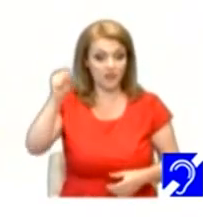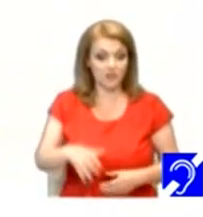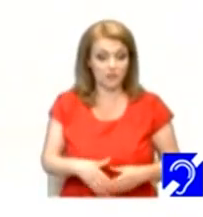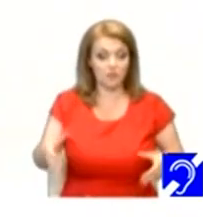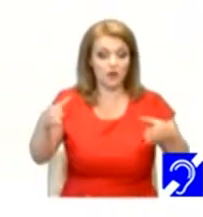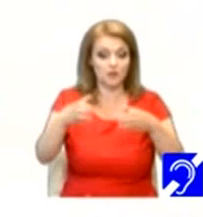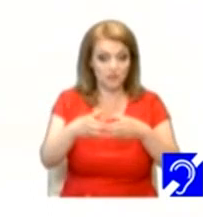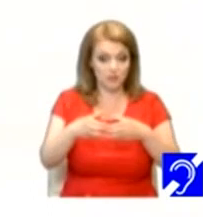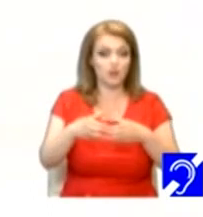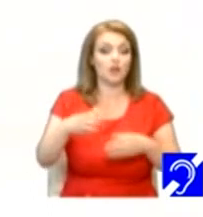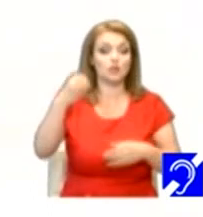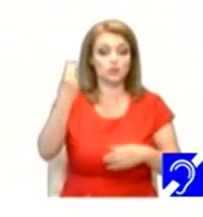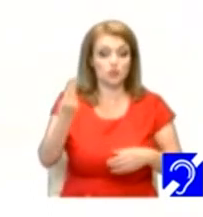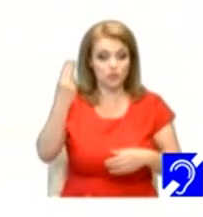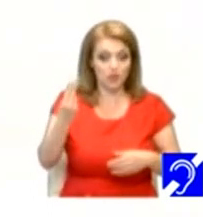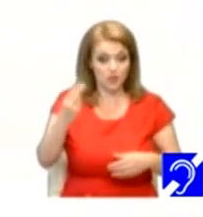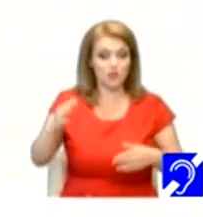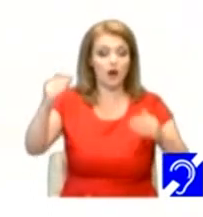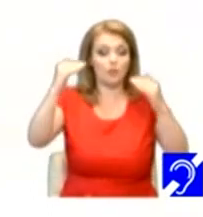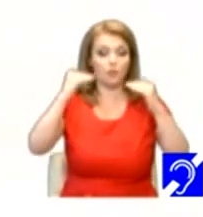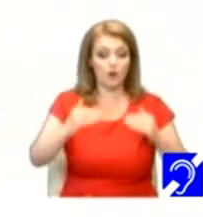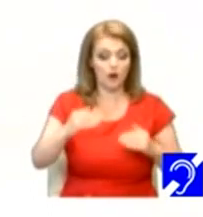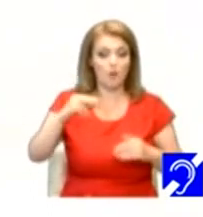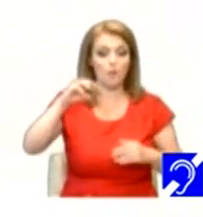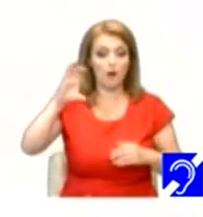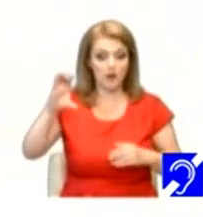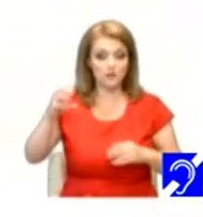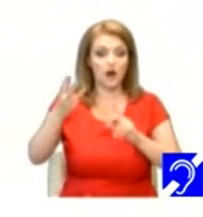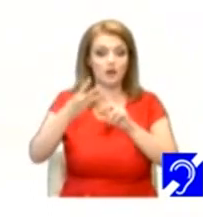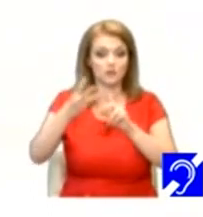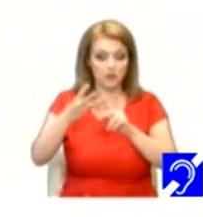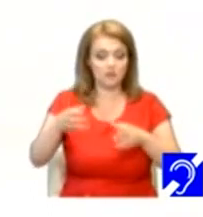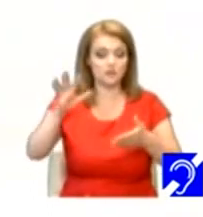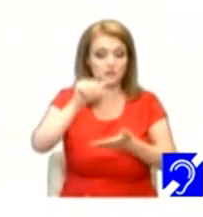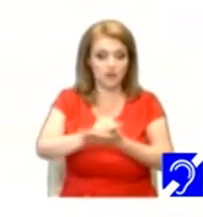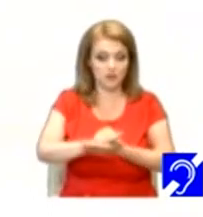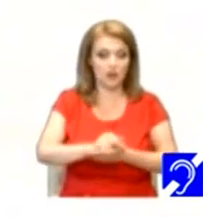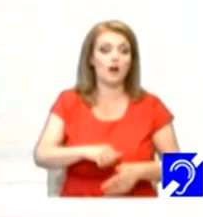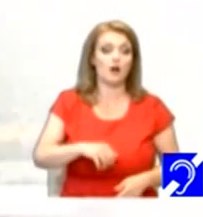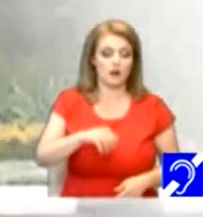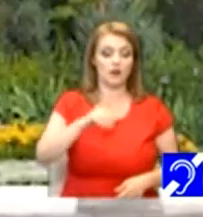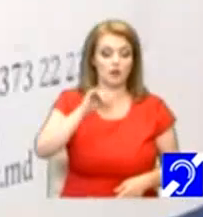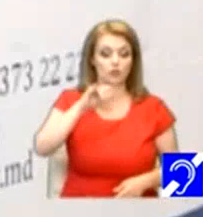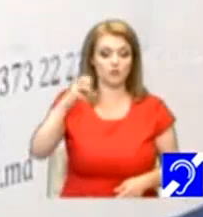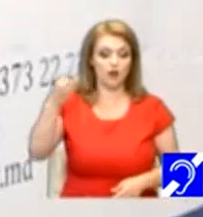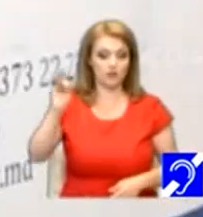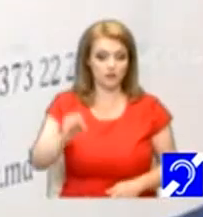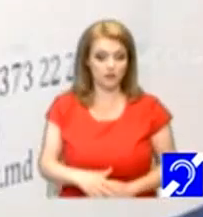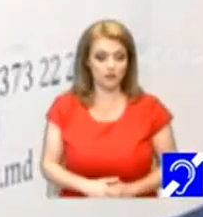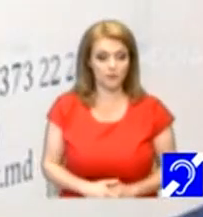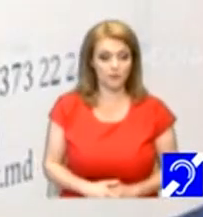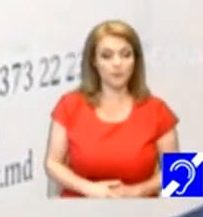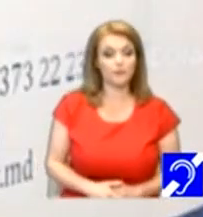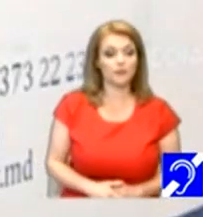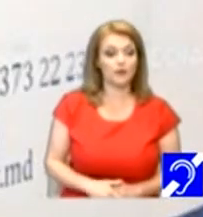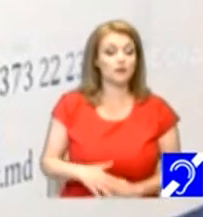A urmat PAS și abia pe locul 3 s-a plasat Renato Usatăi. Partidul Acțiune și Solidaritate a câștigat detașat și